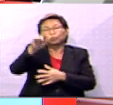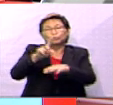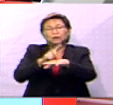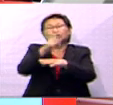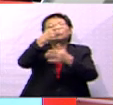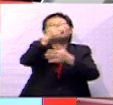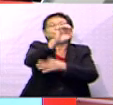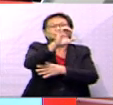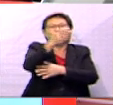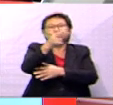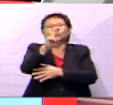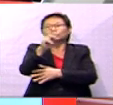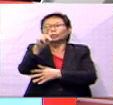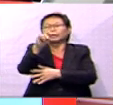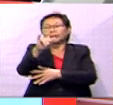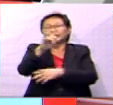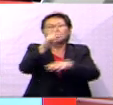laporannya. Teruskan, Nur Yusof.